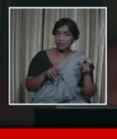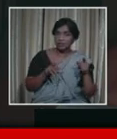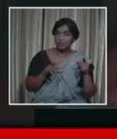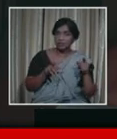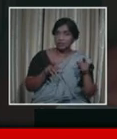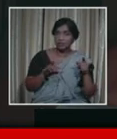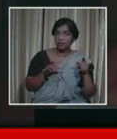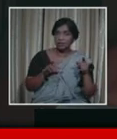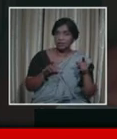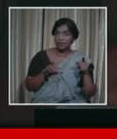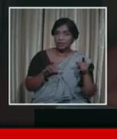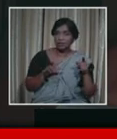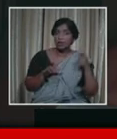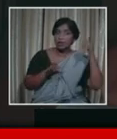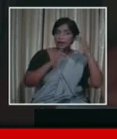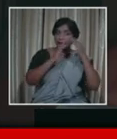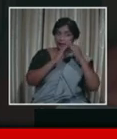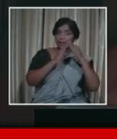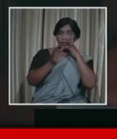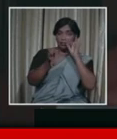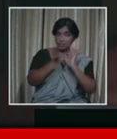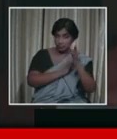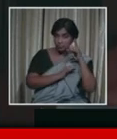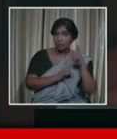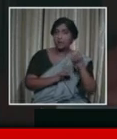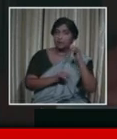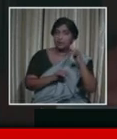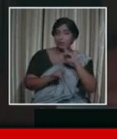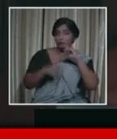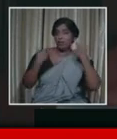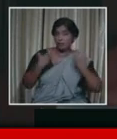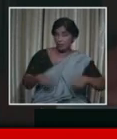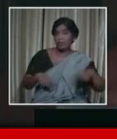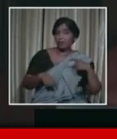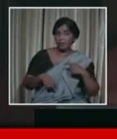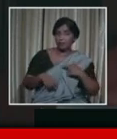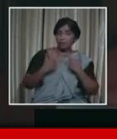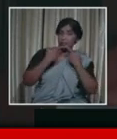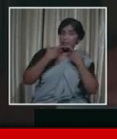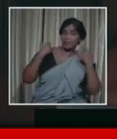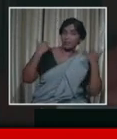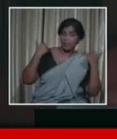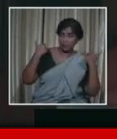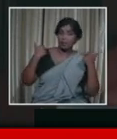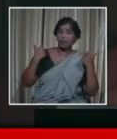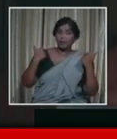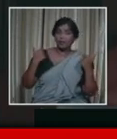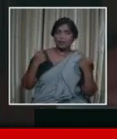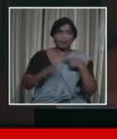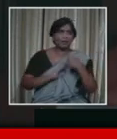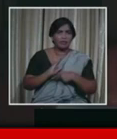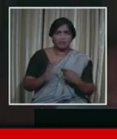matu mage. Gedera gini gat teh. Samahara ni dek juru. Ma ujaruin. මේ මොන රටක්ද